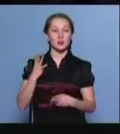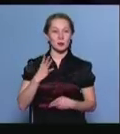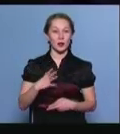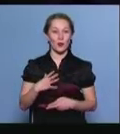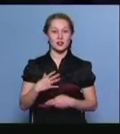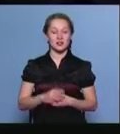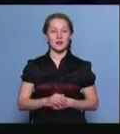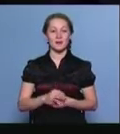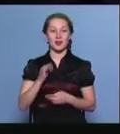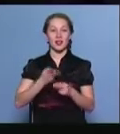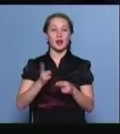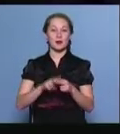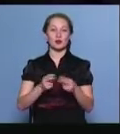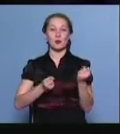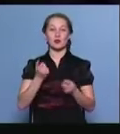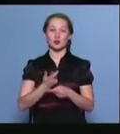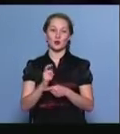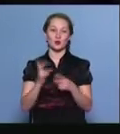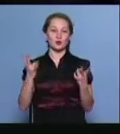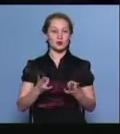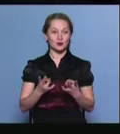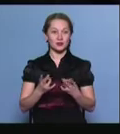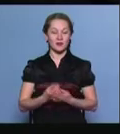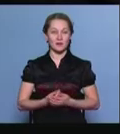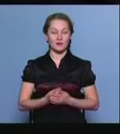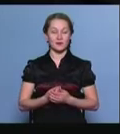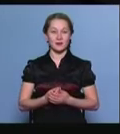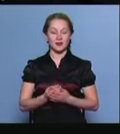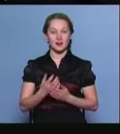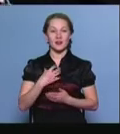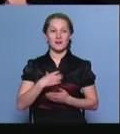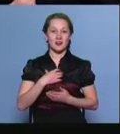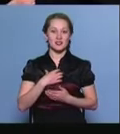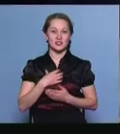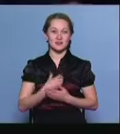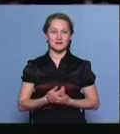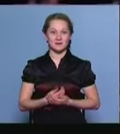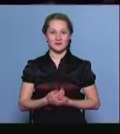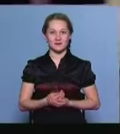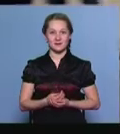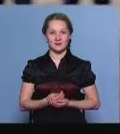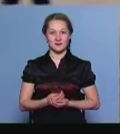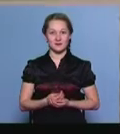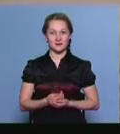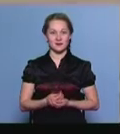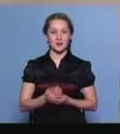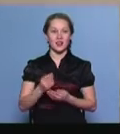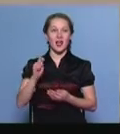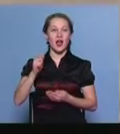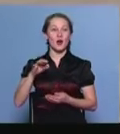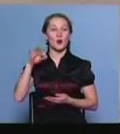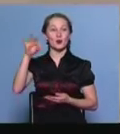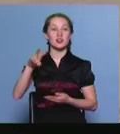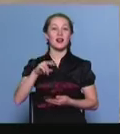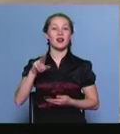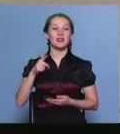большом расстоянии друг от друга. И просто наличие автомобиля – это большая необходимость. Ключи от автомобилей «Лада